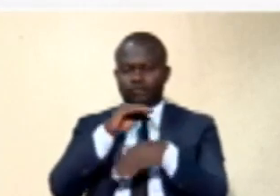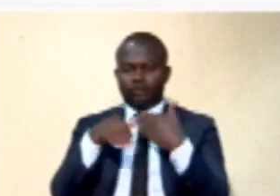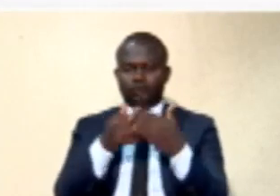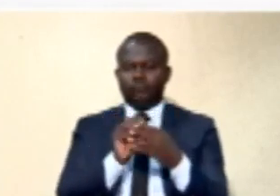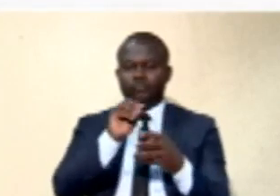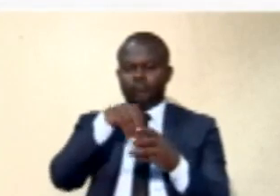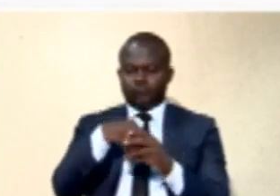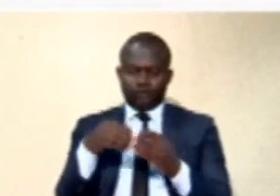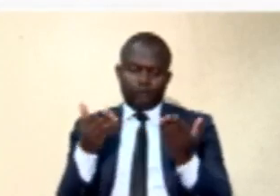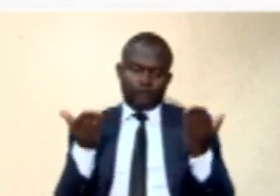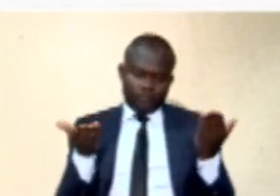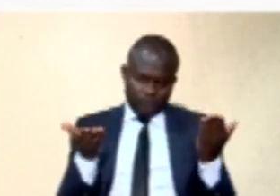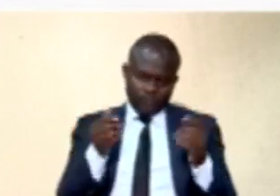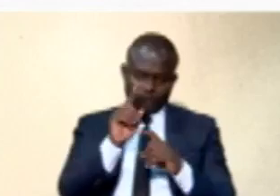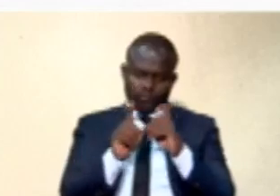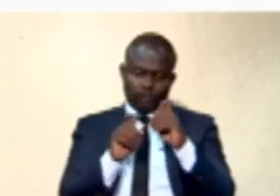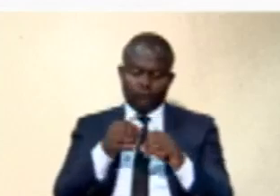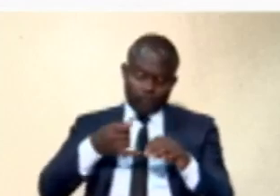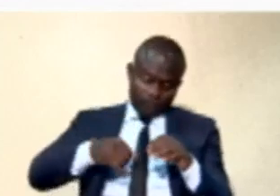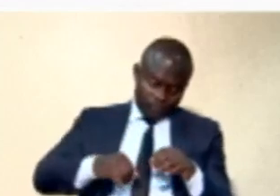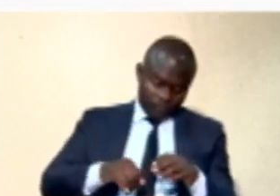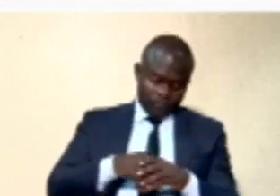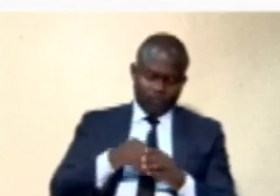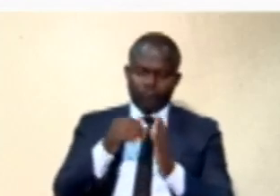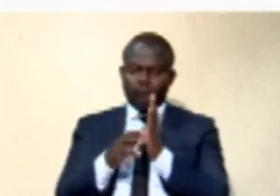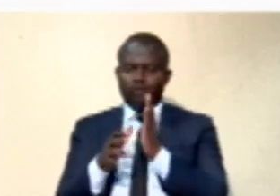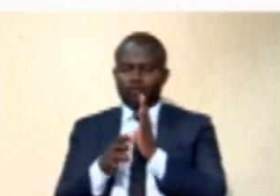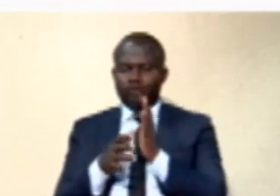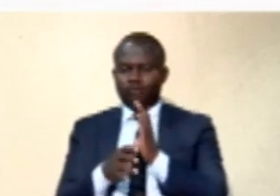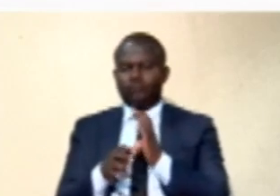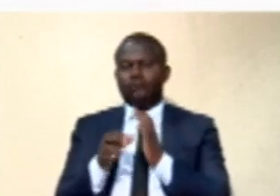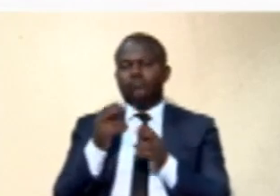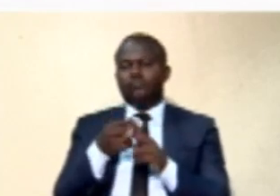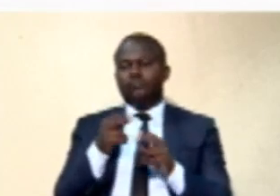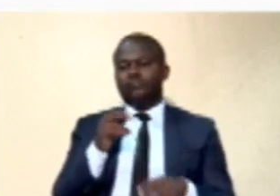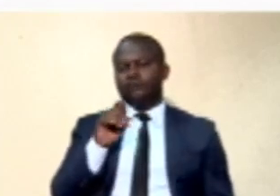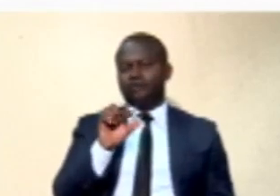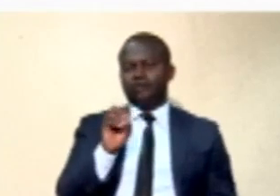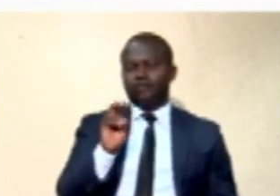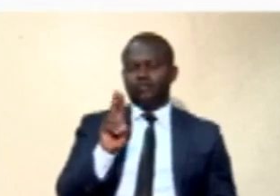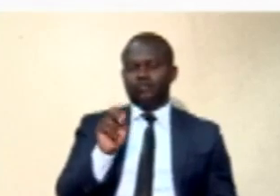birimo yuko ikizamini cy'inkari, cy'umusarani, ikizamini cya marara cyitwa gute pesi gishobora